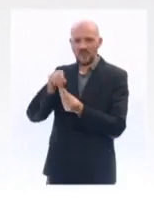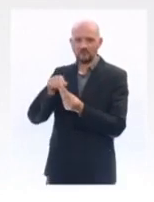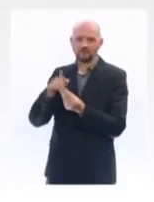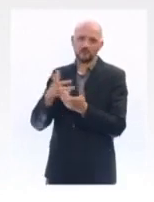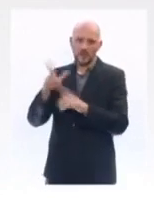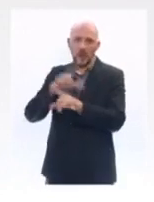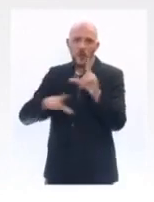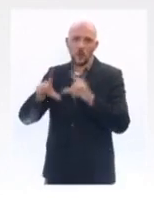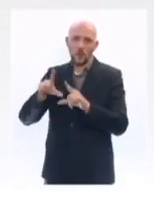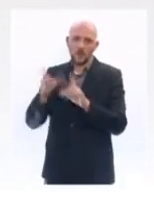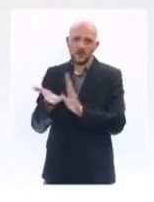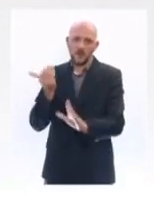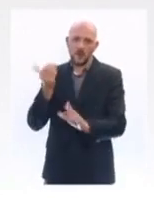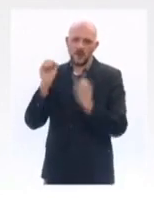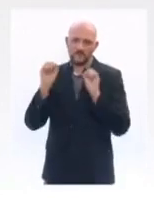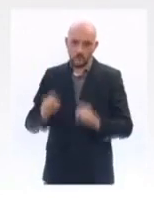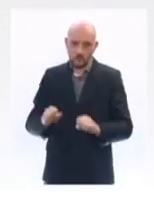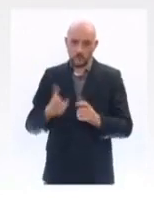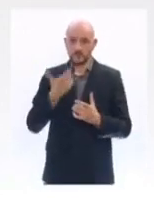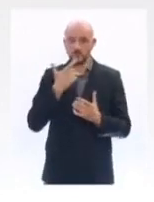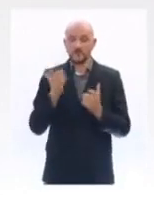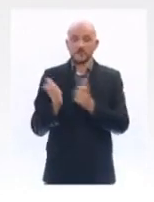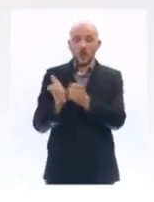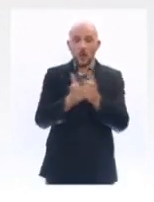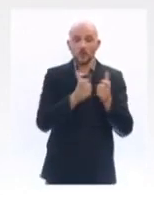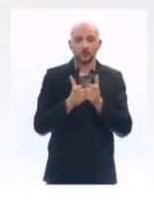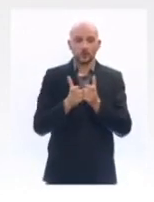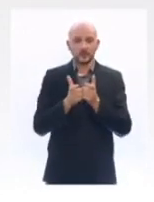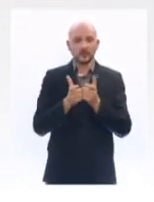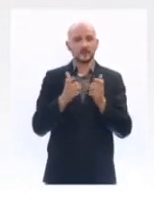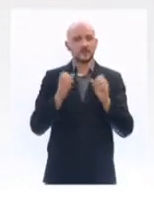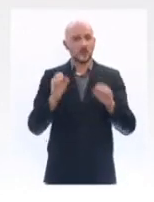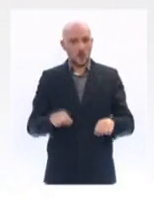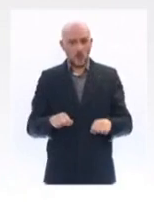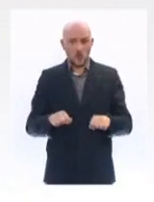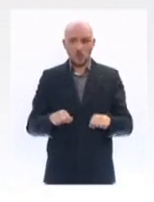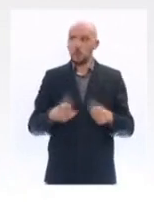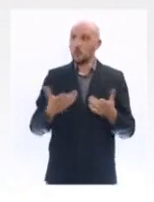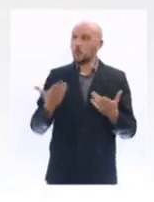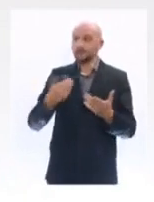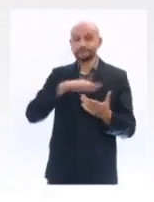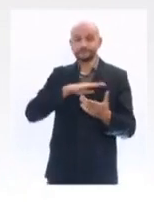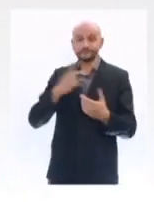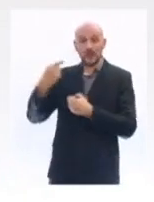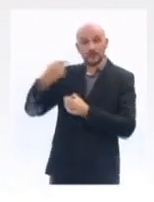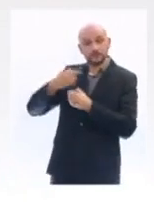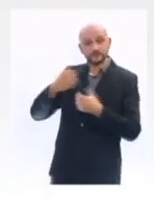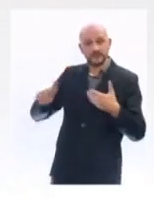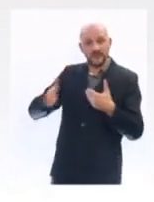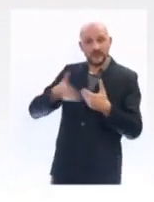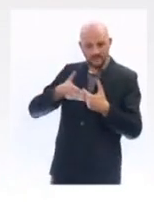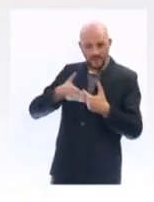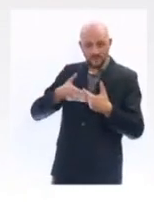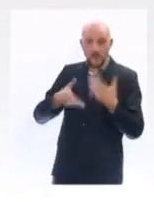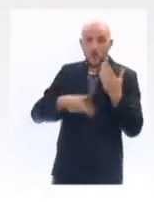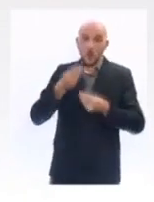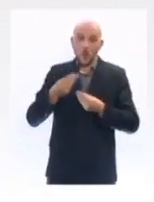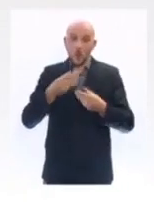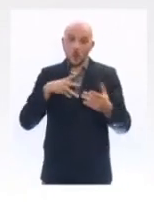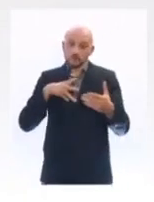à 1 mois de loyer sur les 3 mois qui lui sont dus, pourra bénéficier d'un crédit d'impôt de 30% du montant des